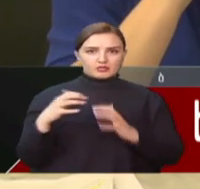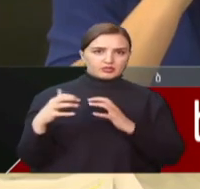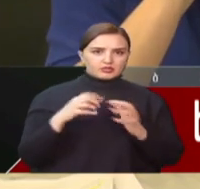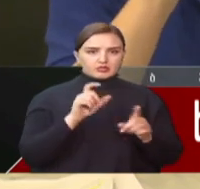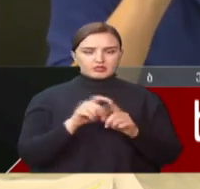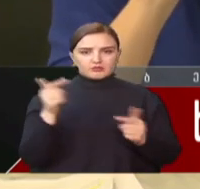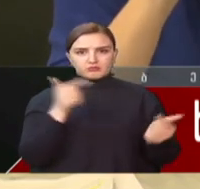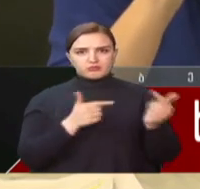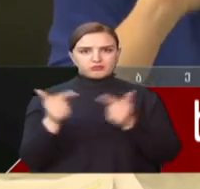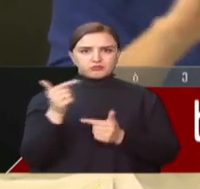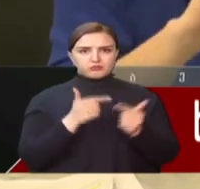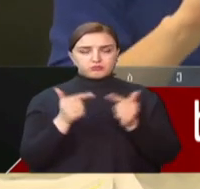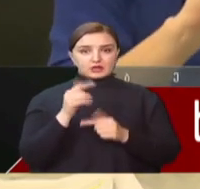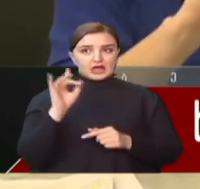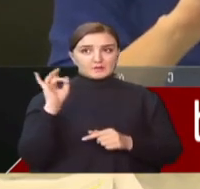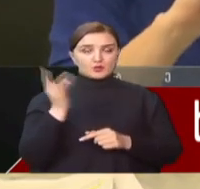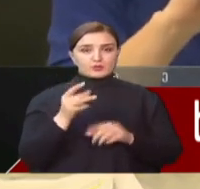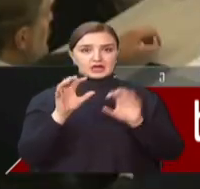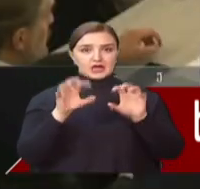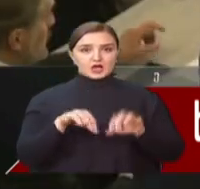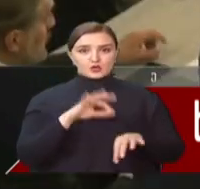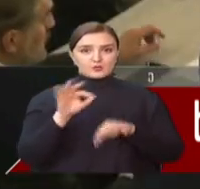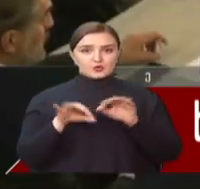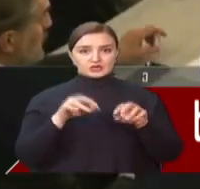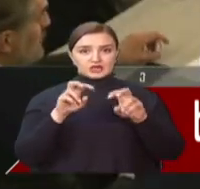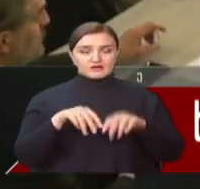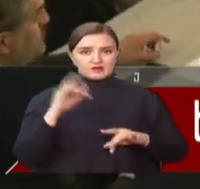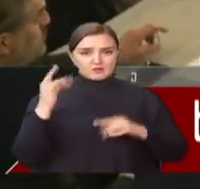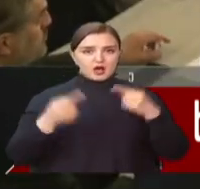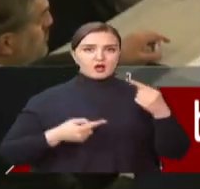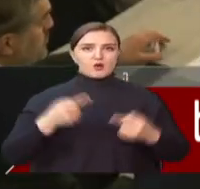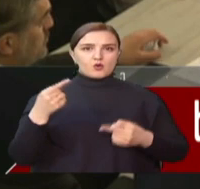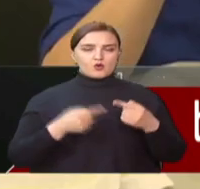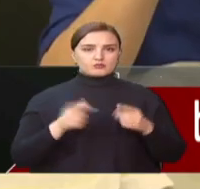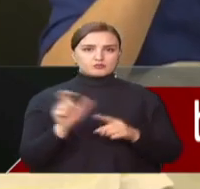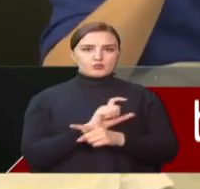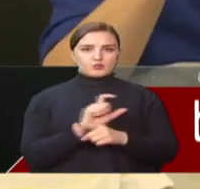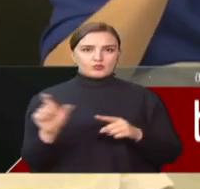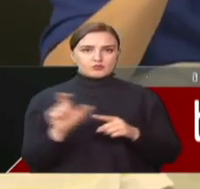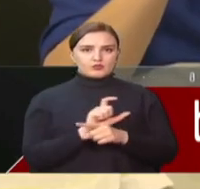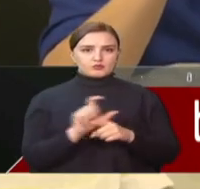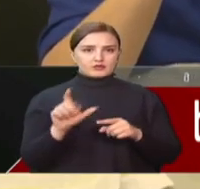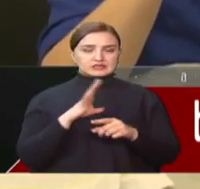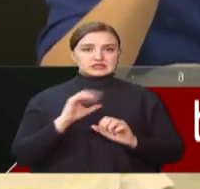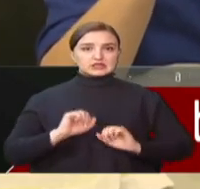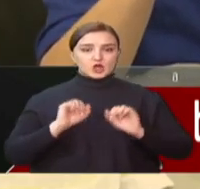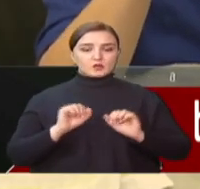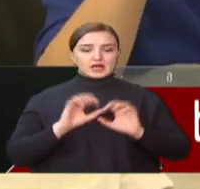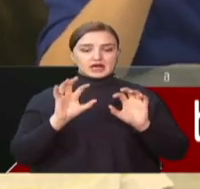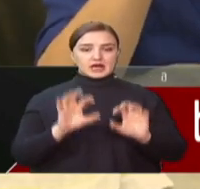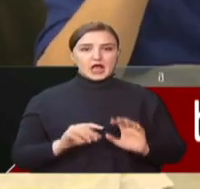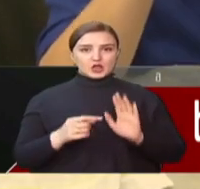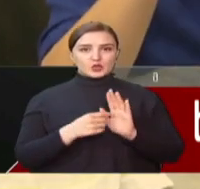shezakhilebi gagzelda. Rezonansuli kanonproektebis ganxilva soret amkhmauris fonze daiqo. Kanonproektis initsiatori tsdilobda kanonis